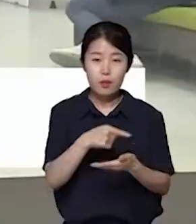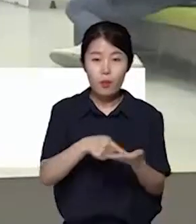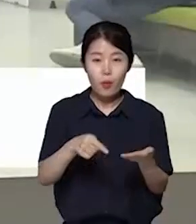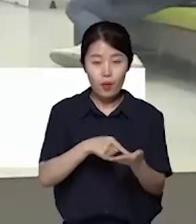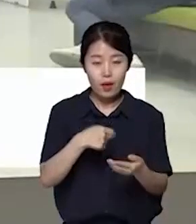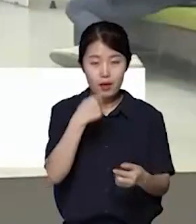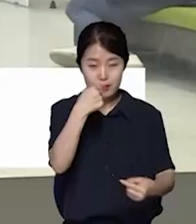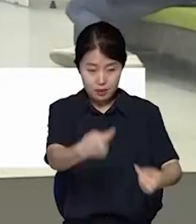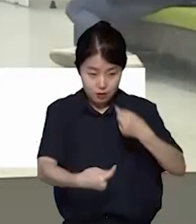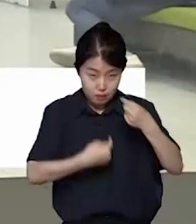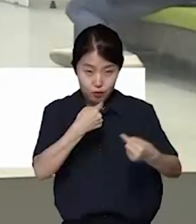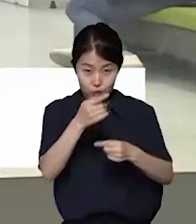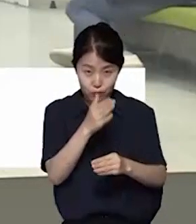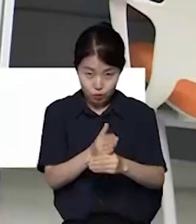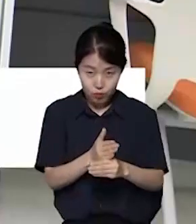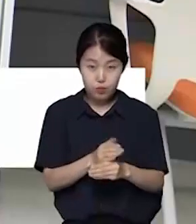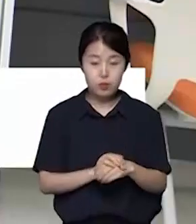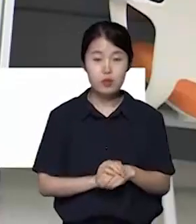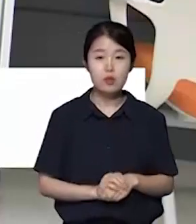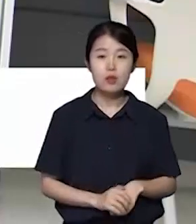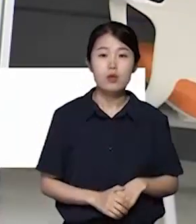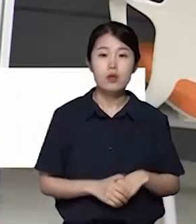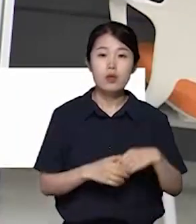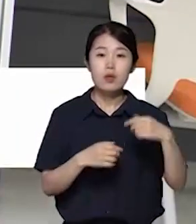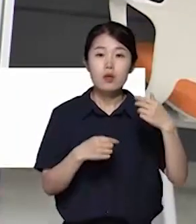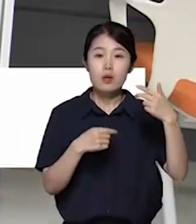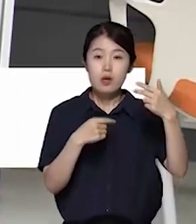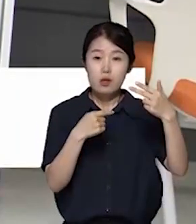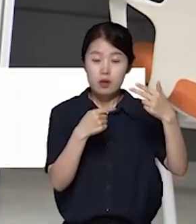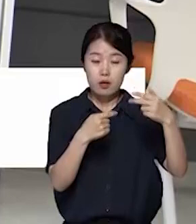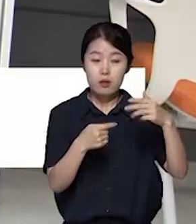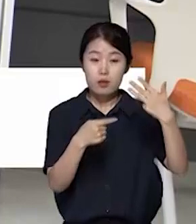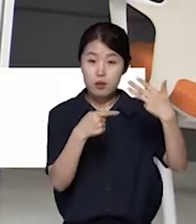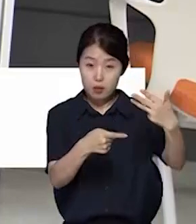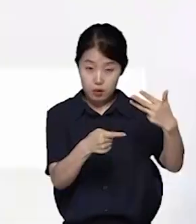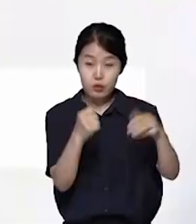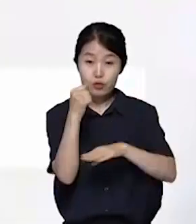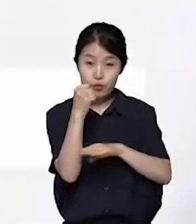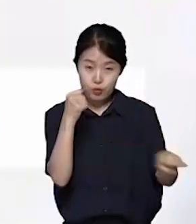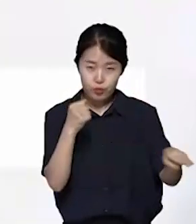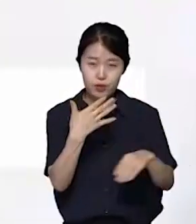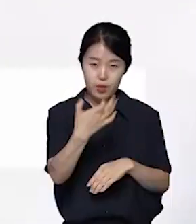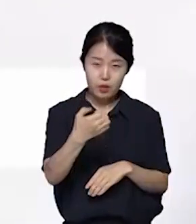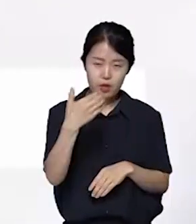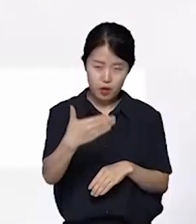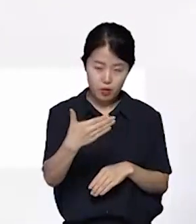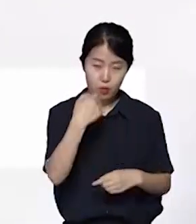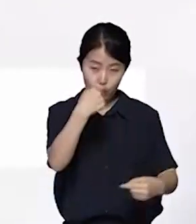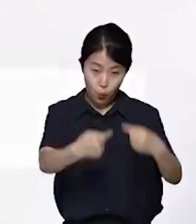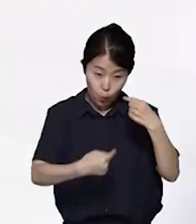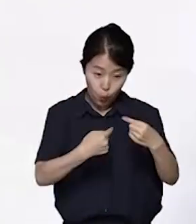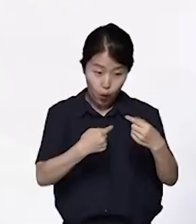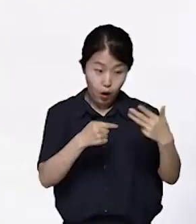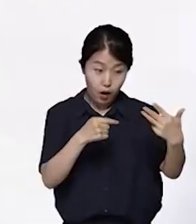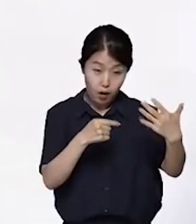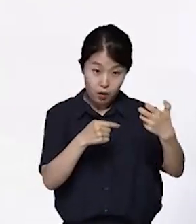있는데 지난 1일 기준 모두 98건이 접수됐습니다. 이 중 3건은 성폭력